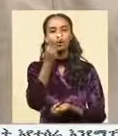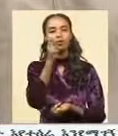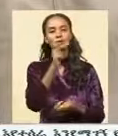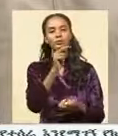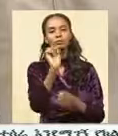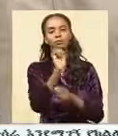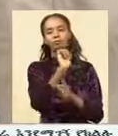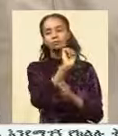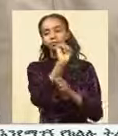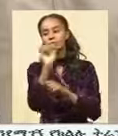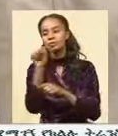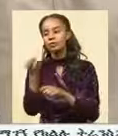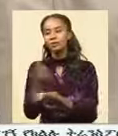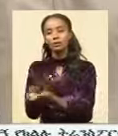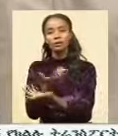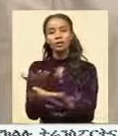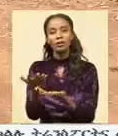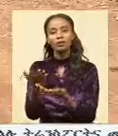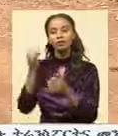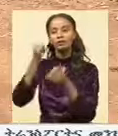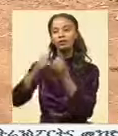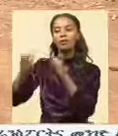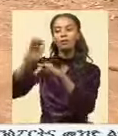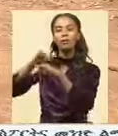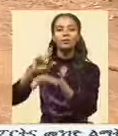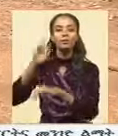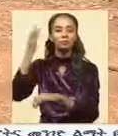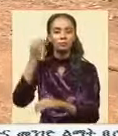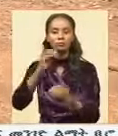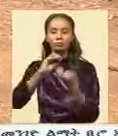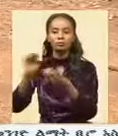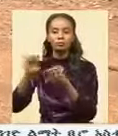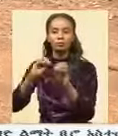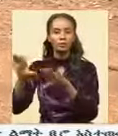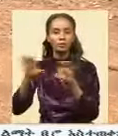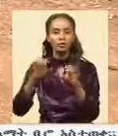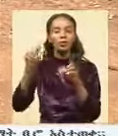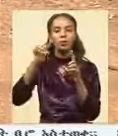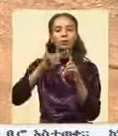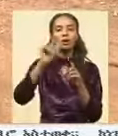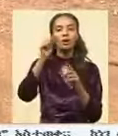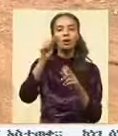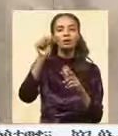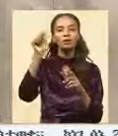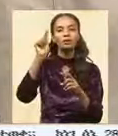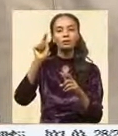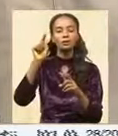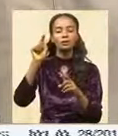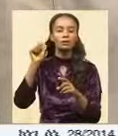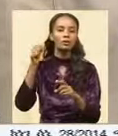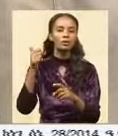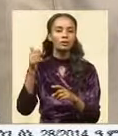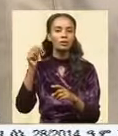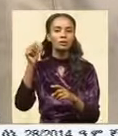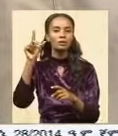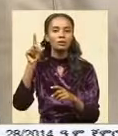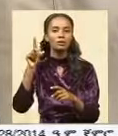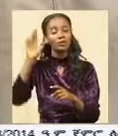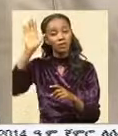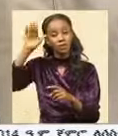አምጥተን እቃውን እናራግፈው እዚህ ጫፍ ላይ ነው። ከዛ በኋላ ነው ወደ አንገላ በአያና